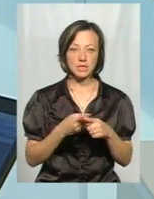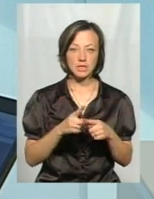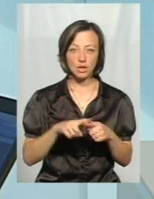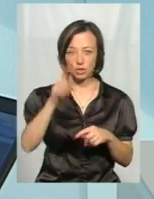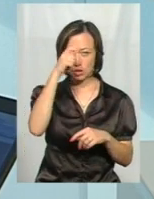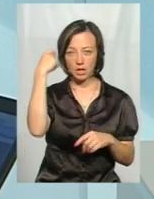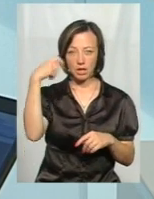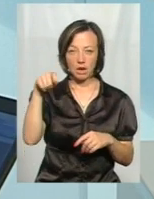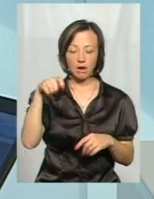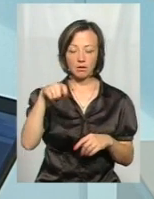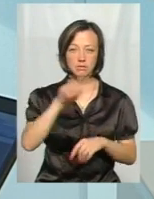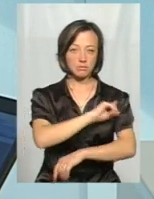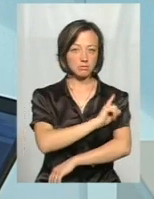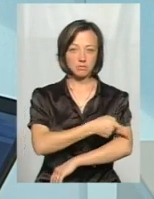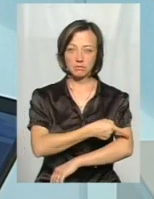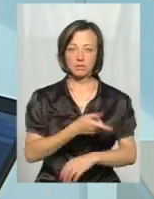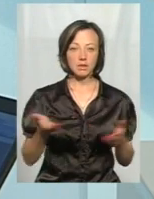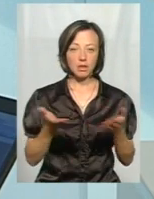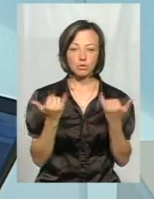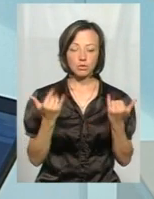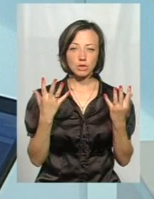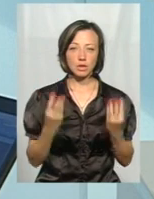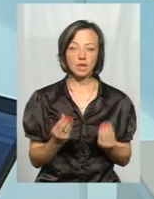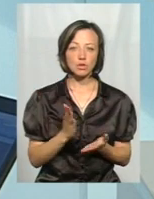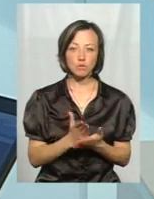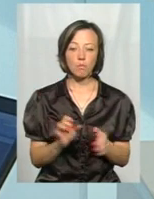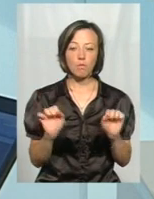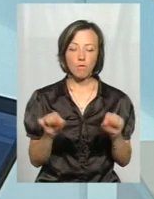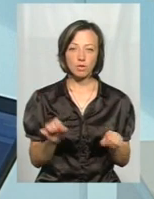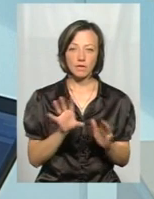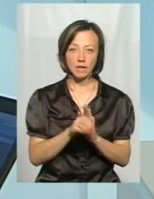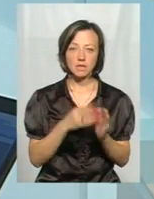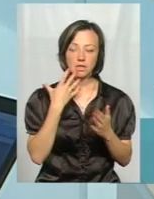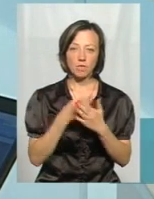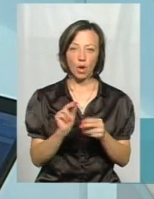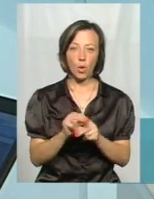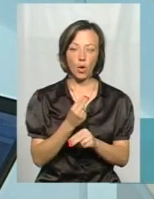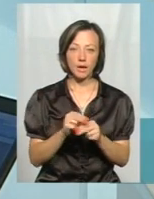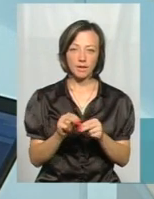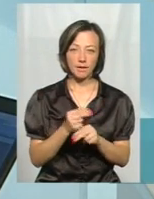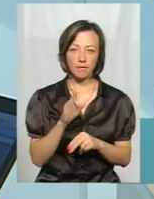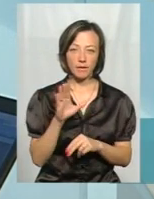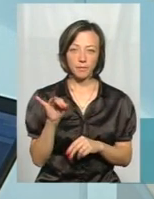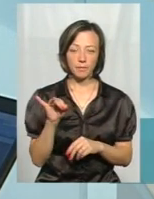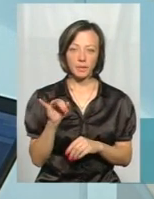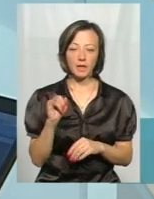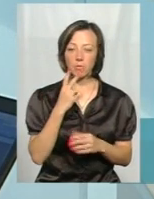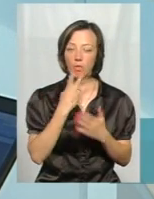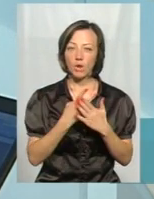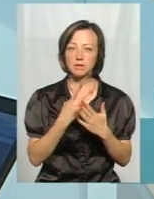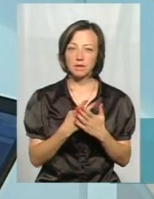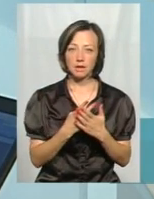жара аномальна, навіть яка на сьогоднішній день існує, вона може внести свої корективи і показники